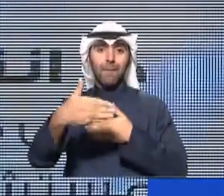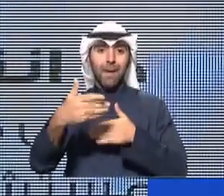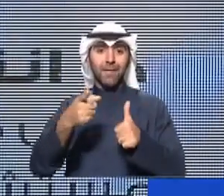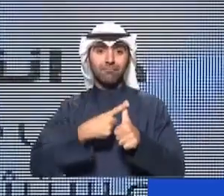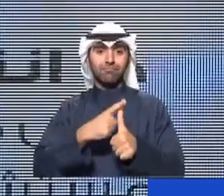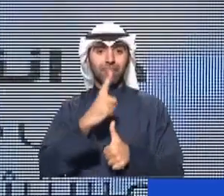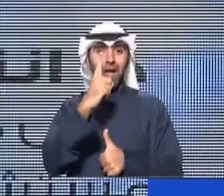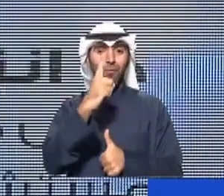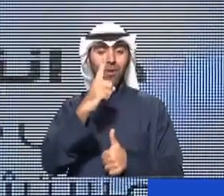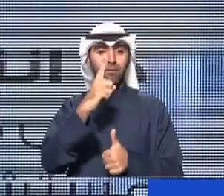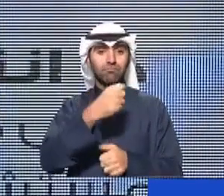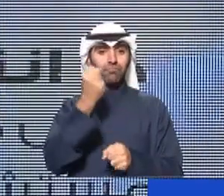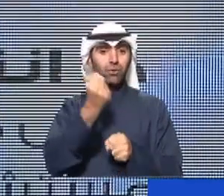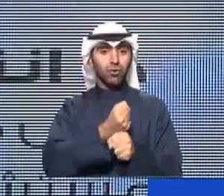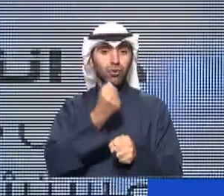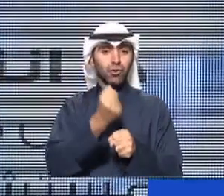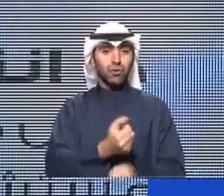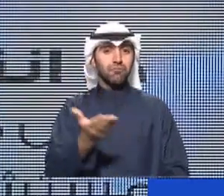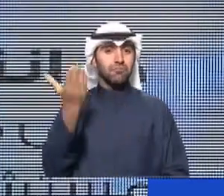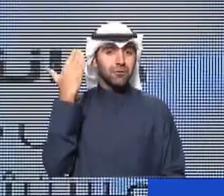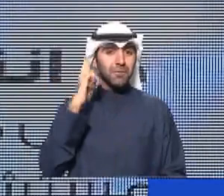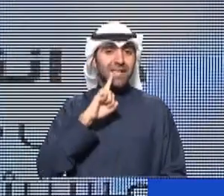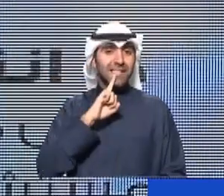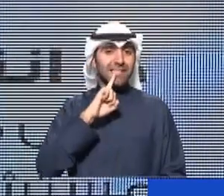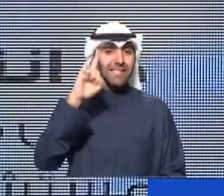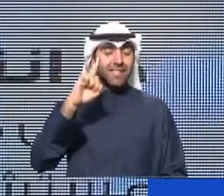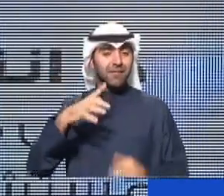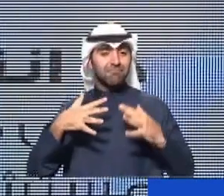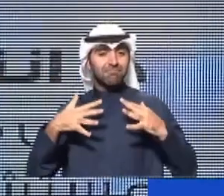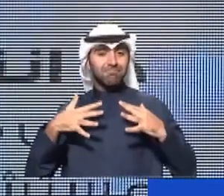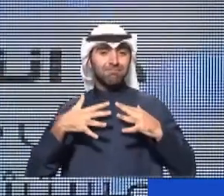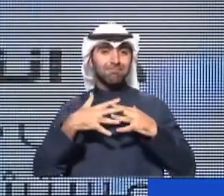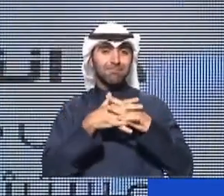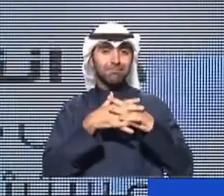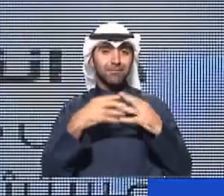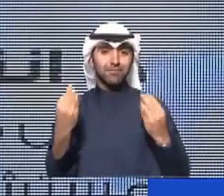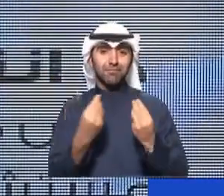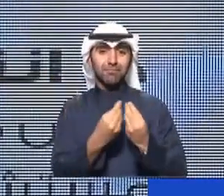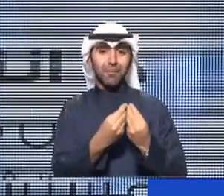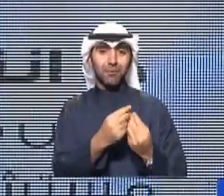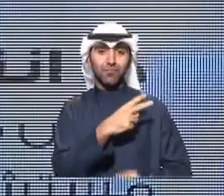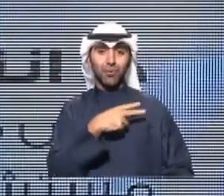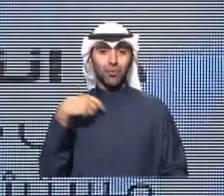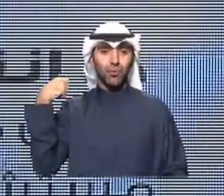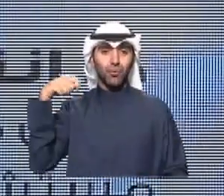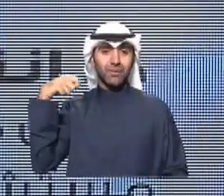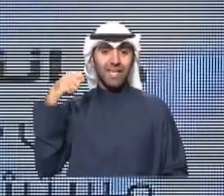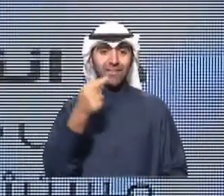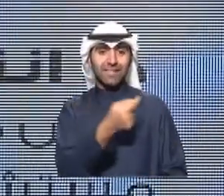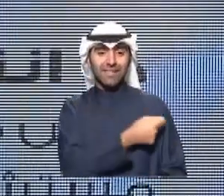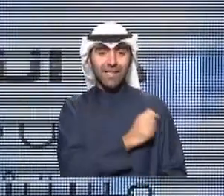والتعامل معها منذ بداية التعامل مع هذا الوباء، بالإضافة إلى بقية الوزارات